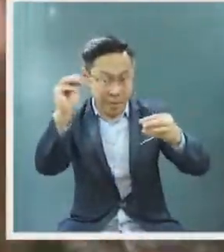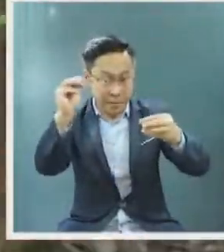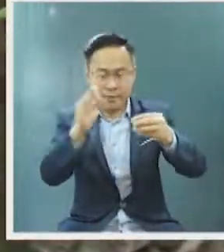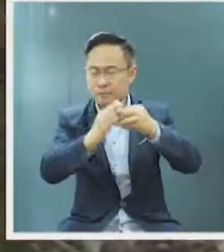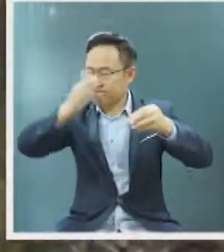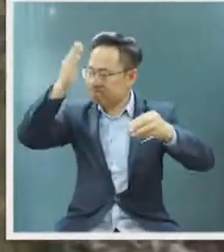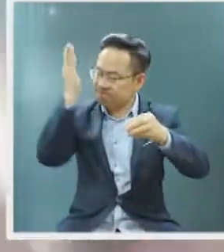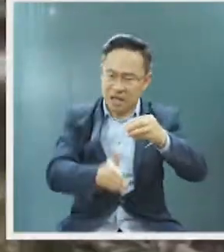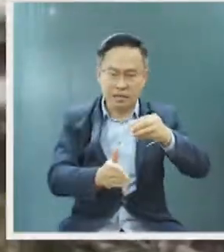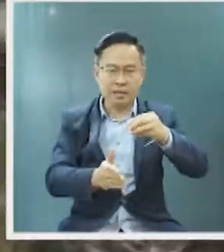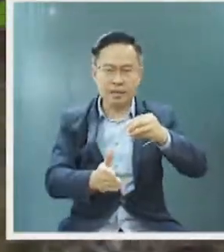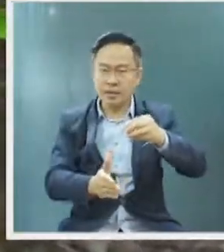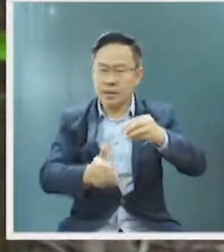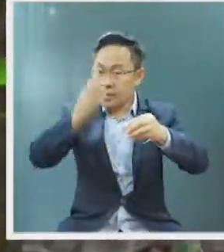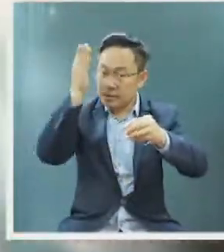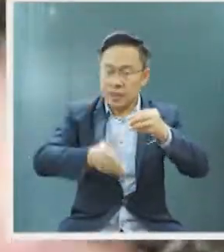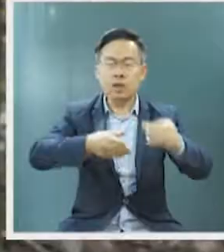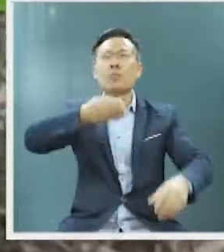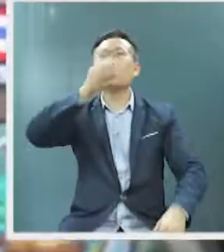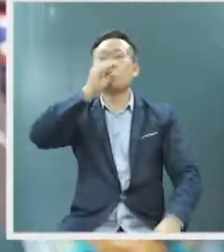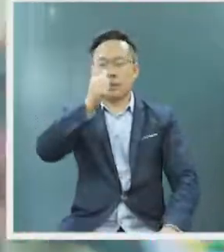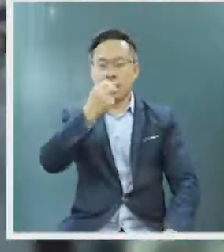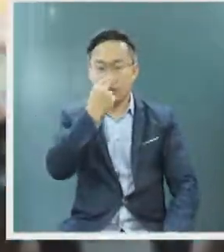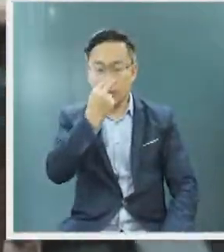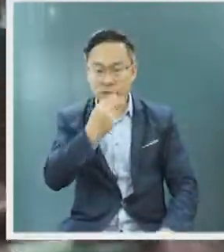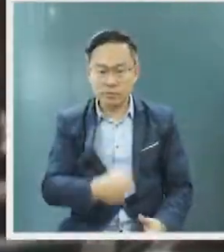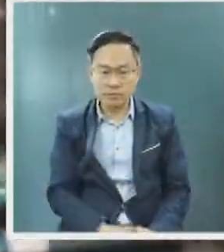ตัดครับตัดตรงนี้แล้วก็กินได้